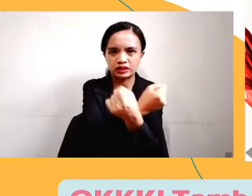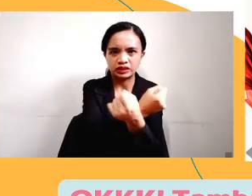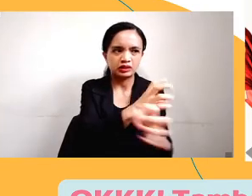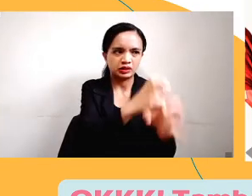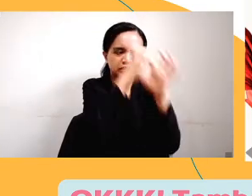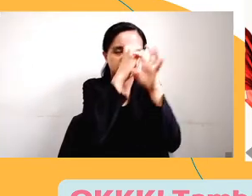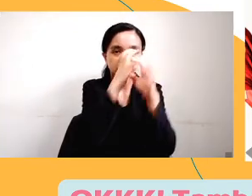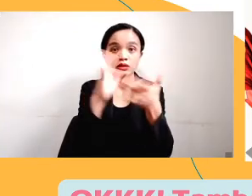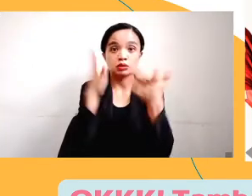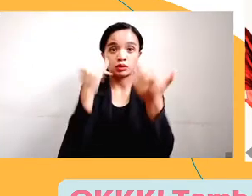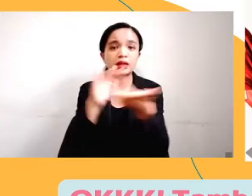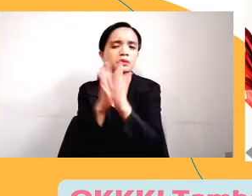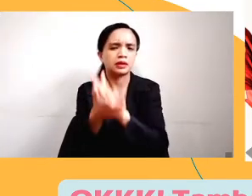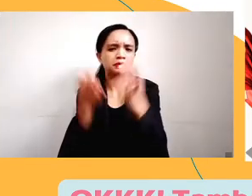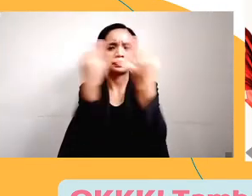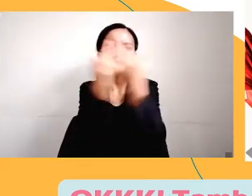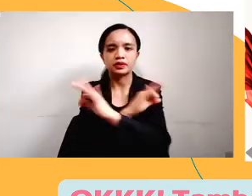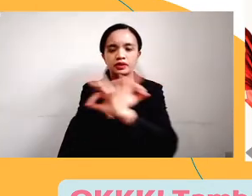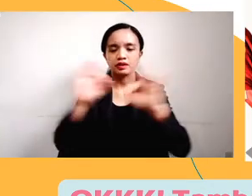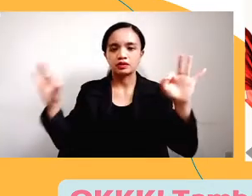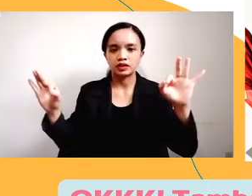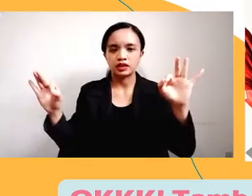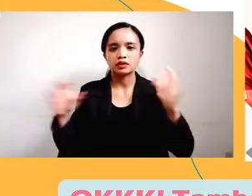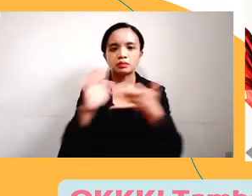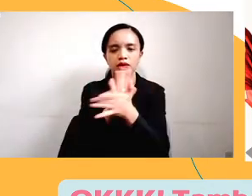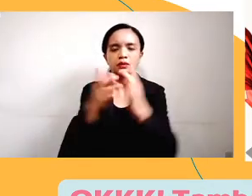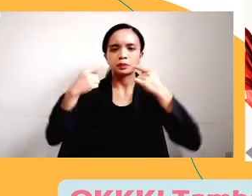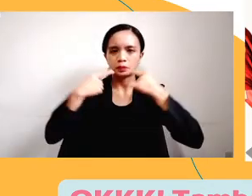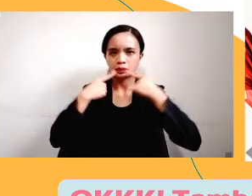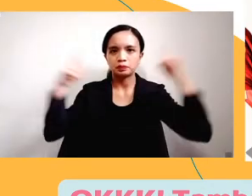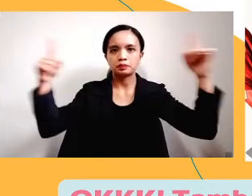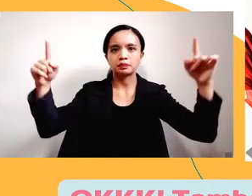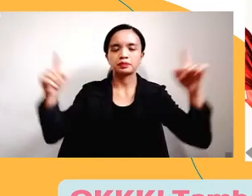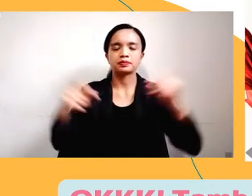maging malaya at maunlad at yumabong.